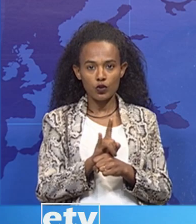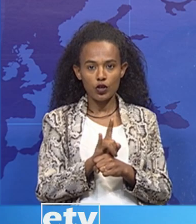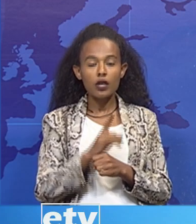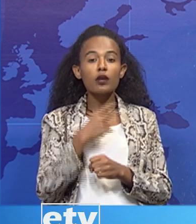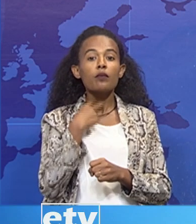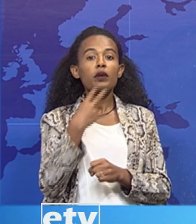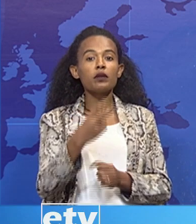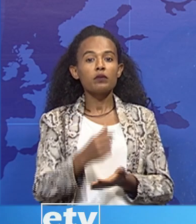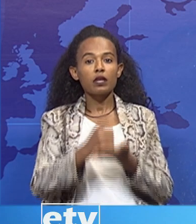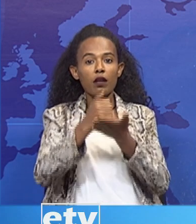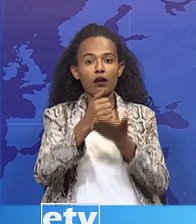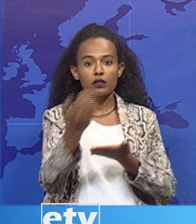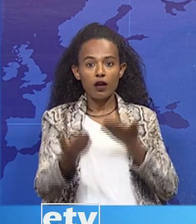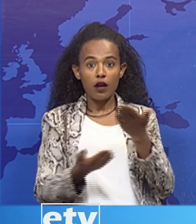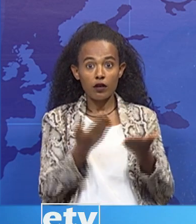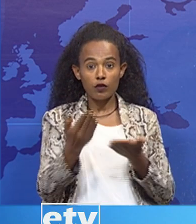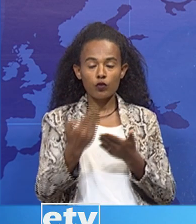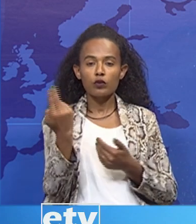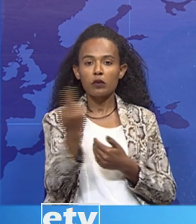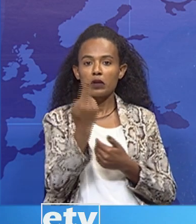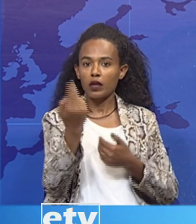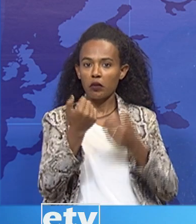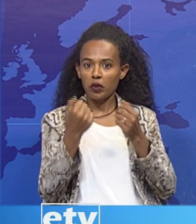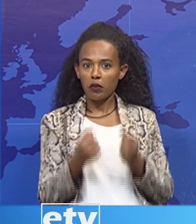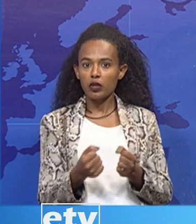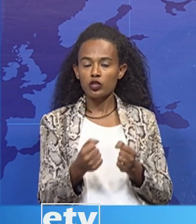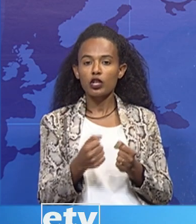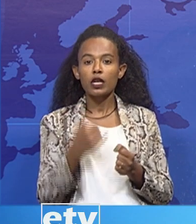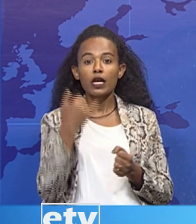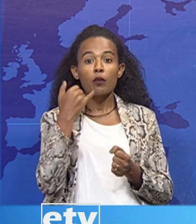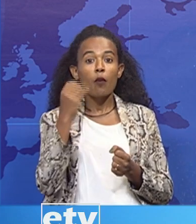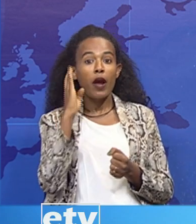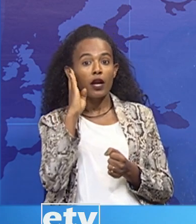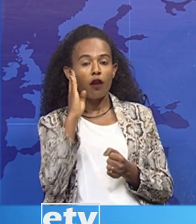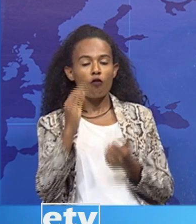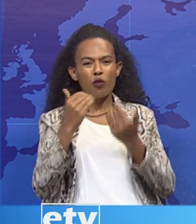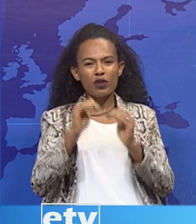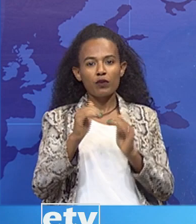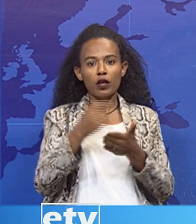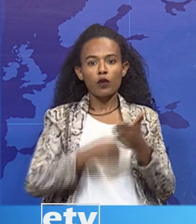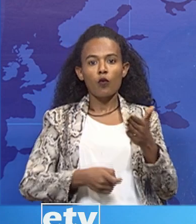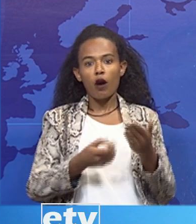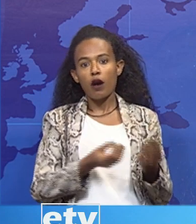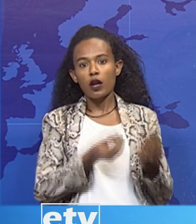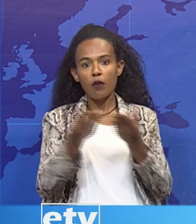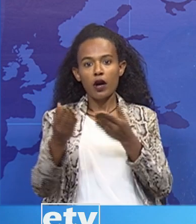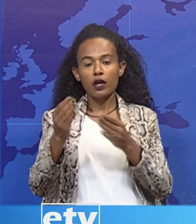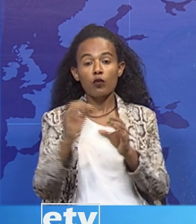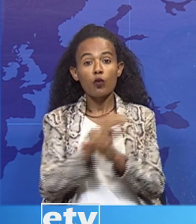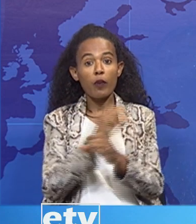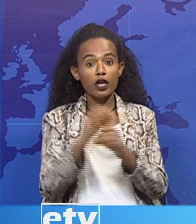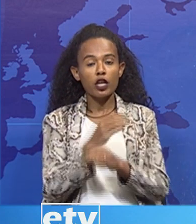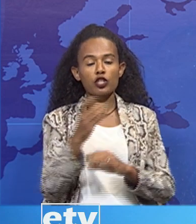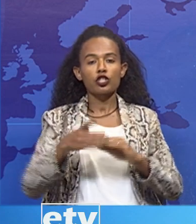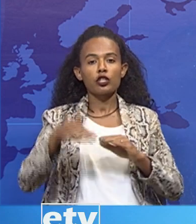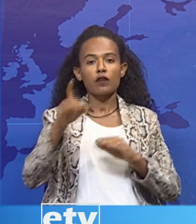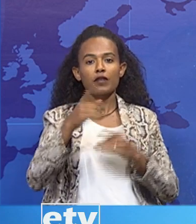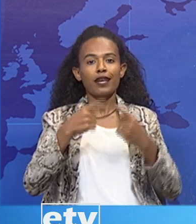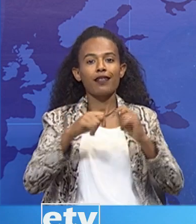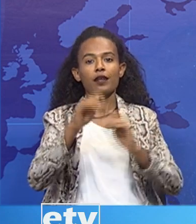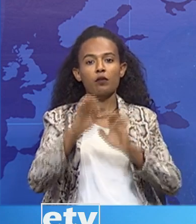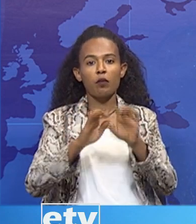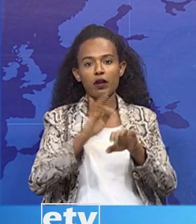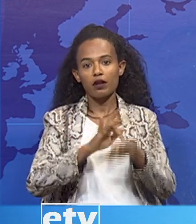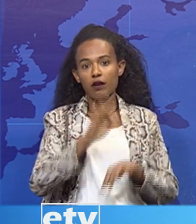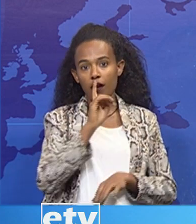በድምጽ የታገዘ አገልግሎት መጠቀም የሚያስችሉ የሞባይል ቀፎችን በተመጣጣኝ ዋጋ ለማቅረብ ኩባንያችን ከፍተኛ ጥረት በማድረግ ላይ